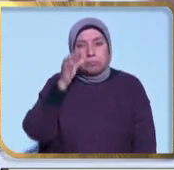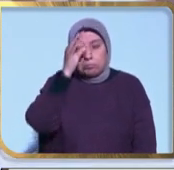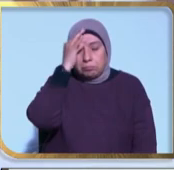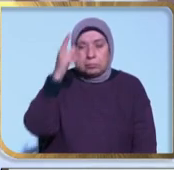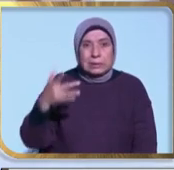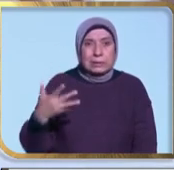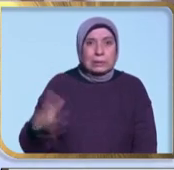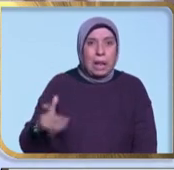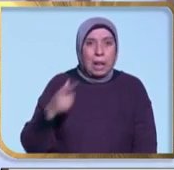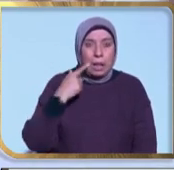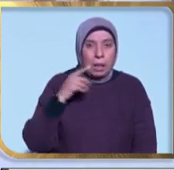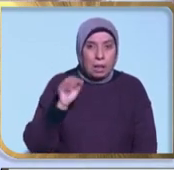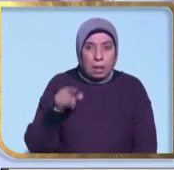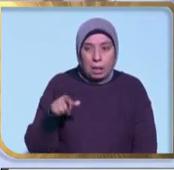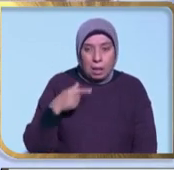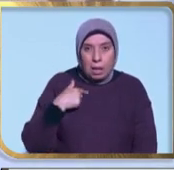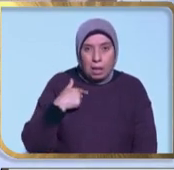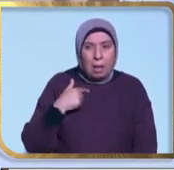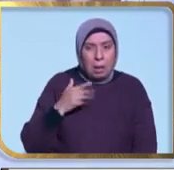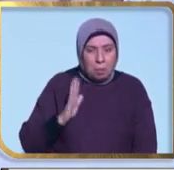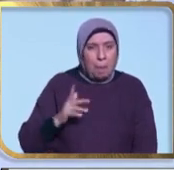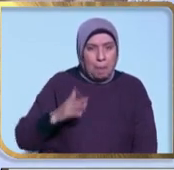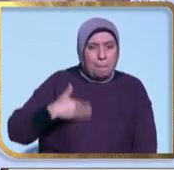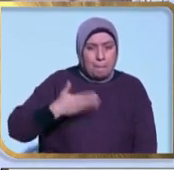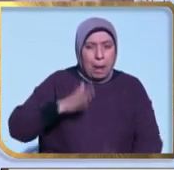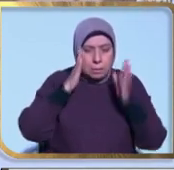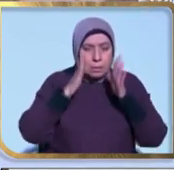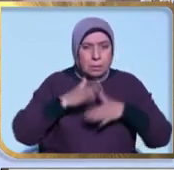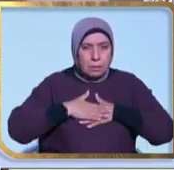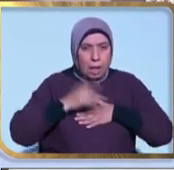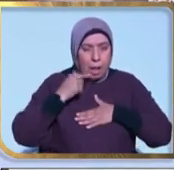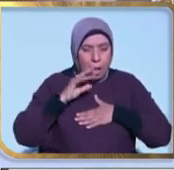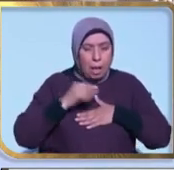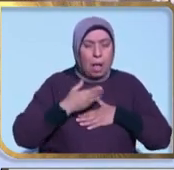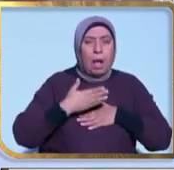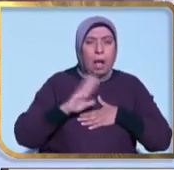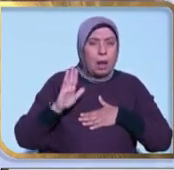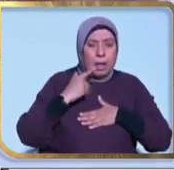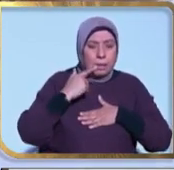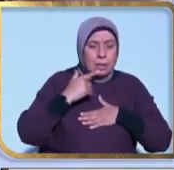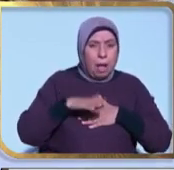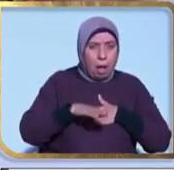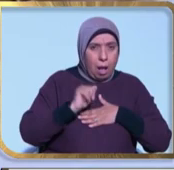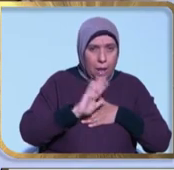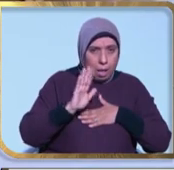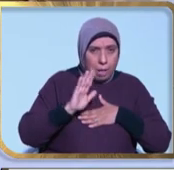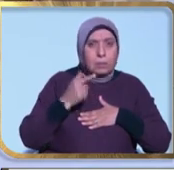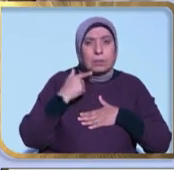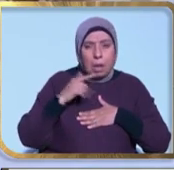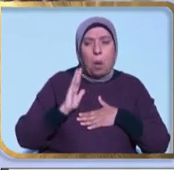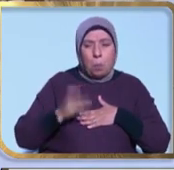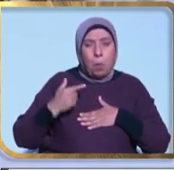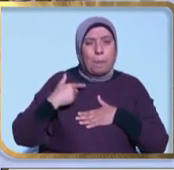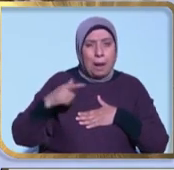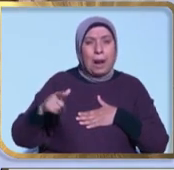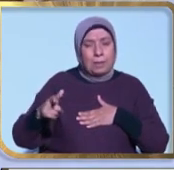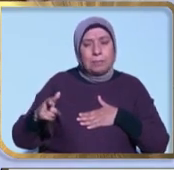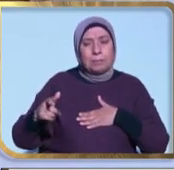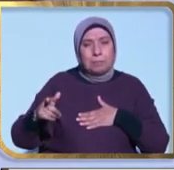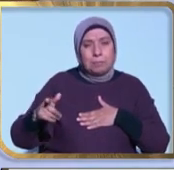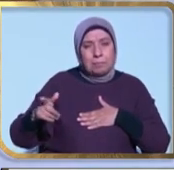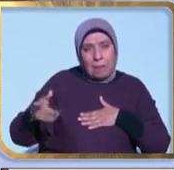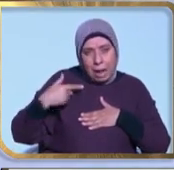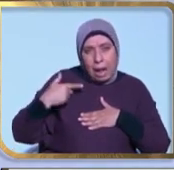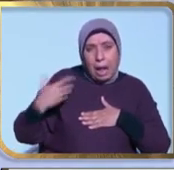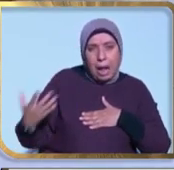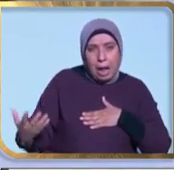انت تلحقه فتقدر انك انت تخفف الصلاه يعني حاجه ممكن تستنى شويه فتعمل ايه لكن هي ملحه